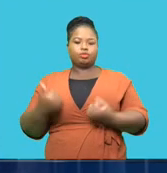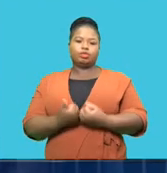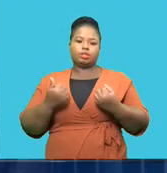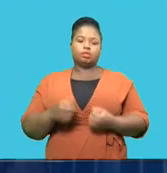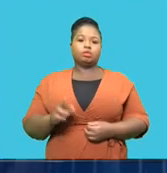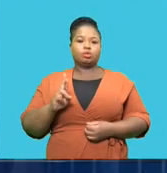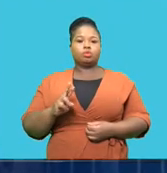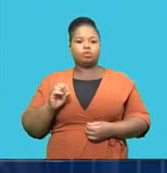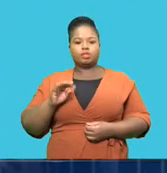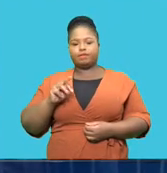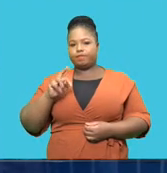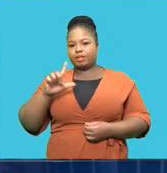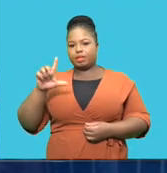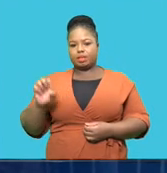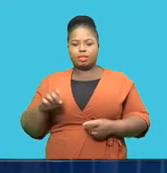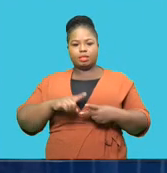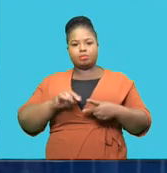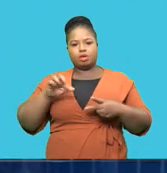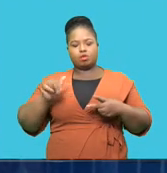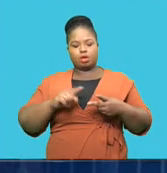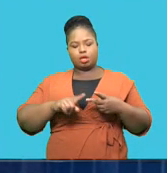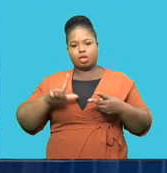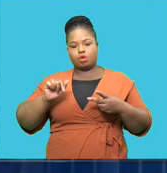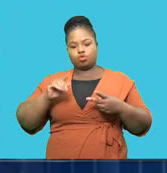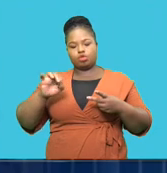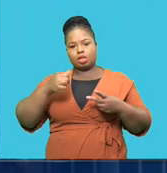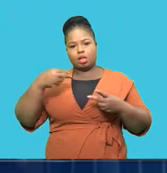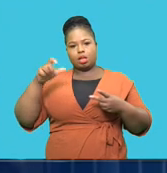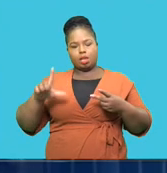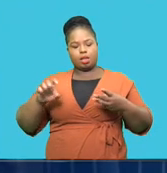around Rossetenville, Richards Park, La Rochelle, The Hill,